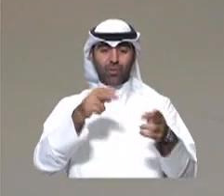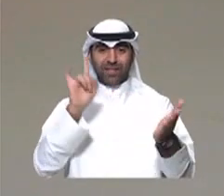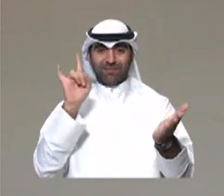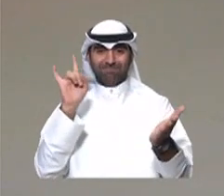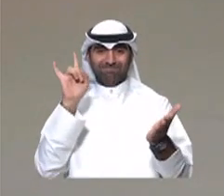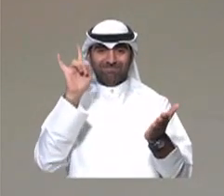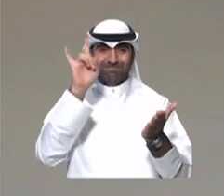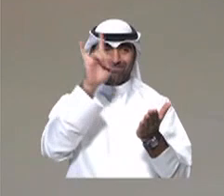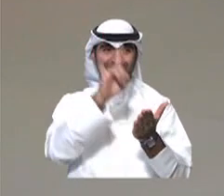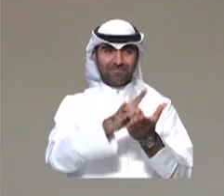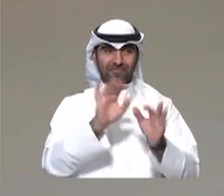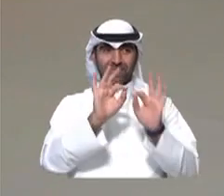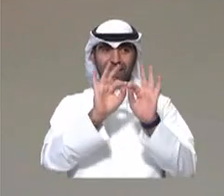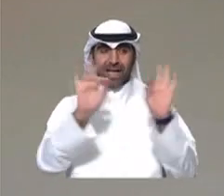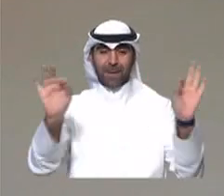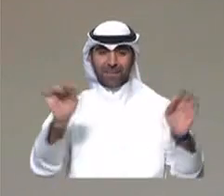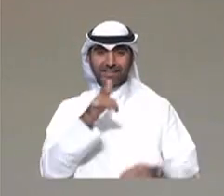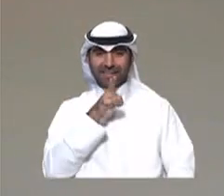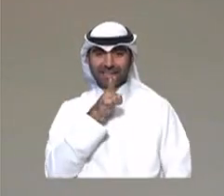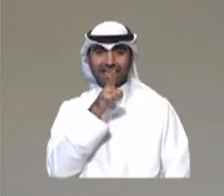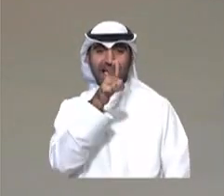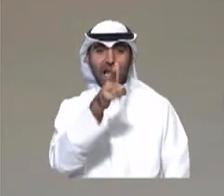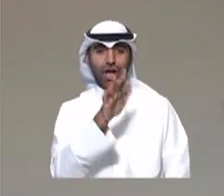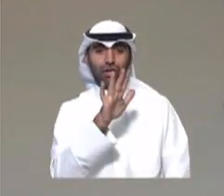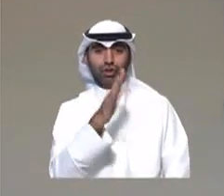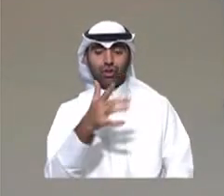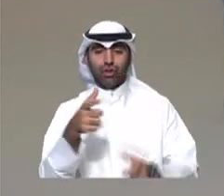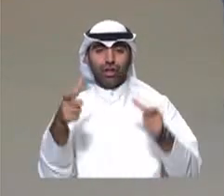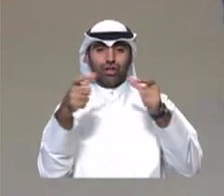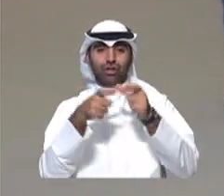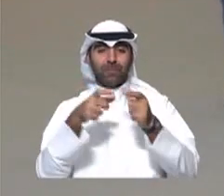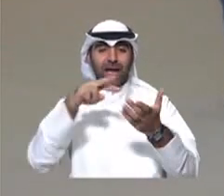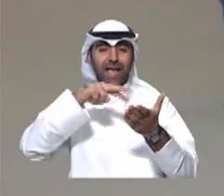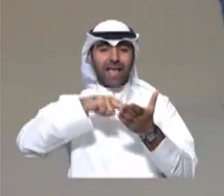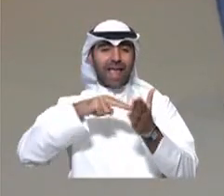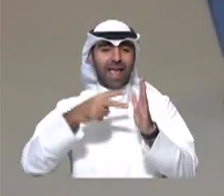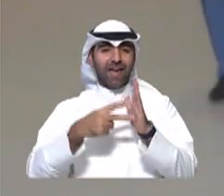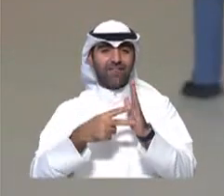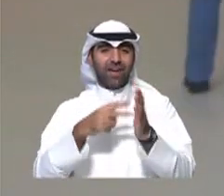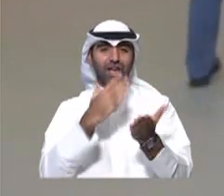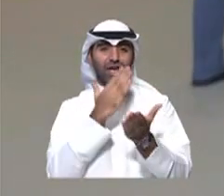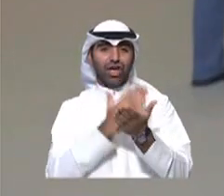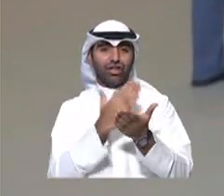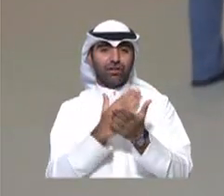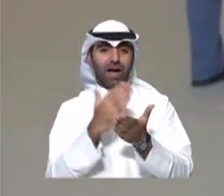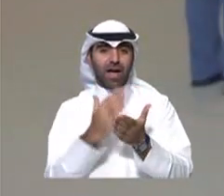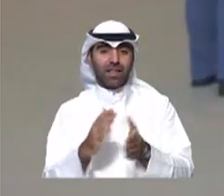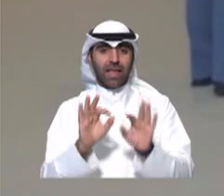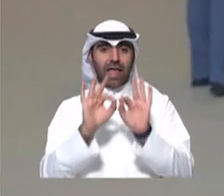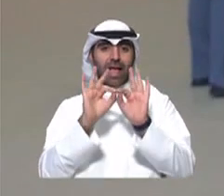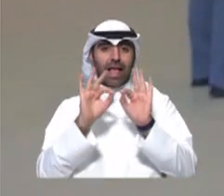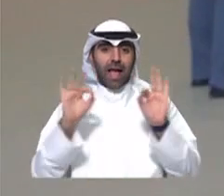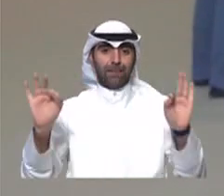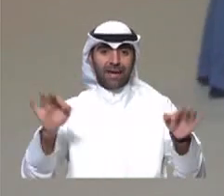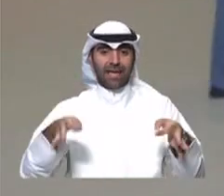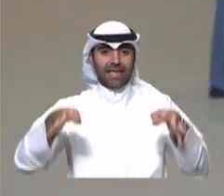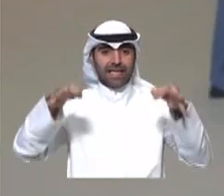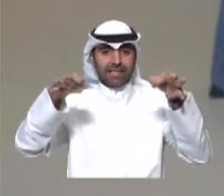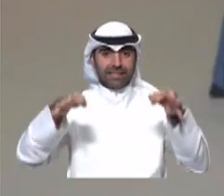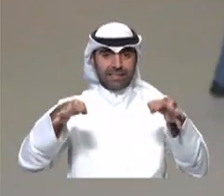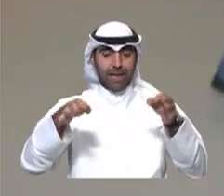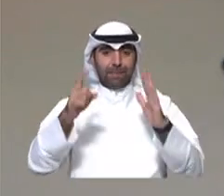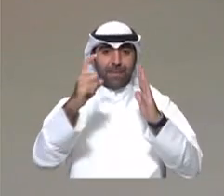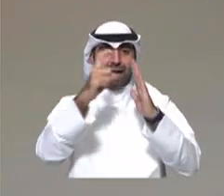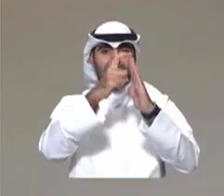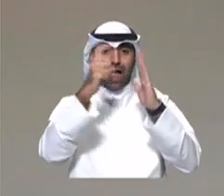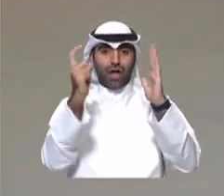مفتوح العضوية لمعني بمنع الفساد. في فريق الاستعراض سوف نسلط الضوء على أبرز الإجراءات